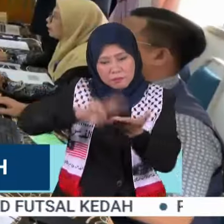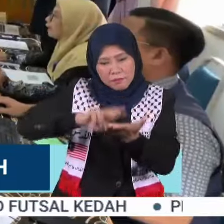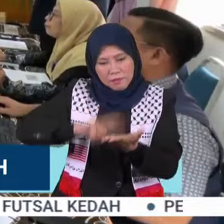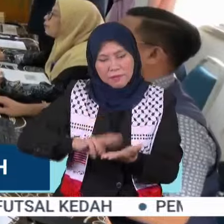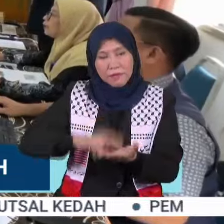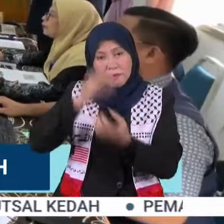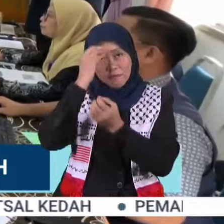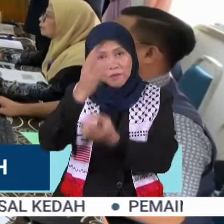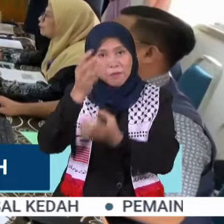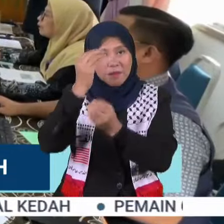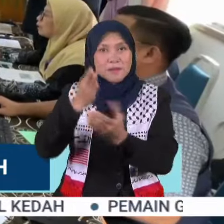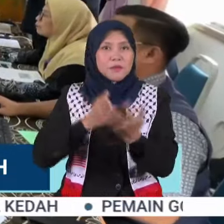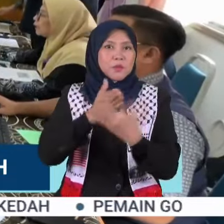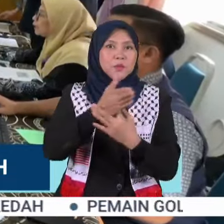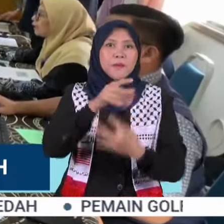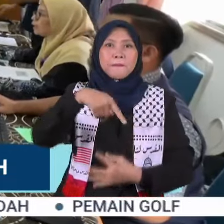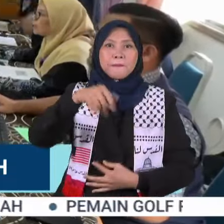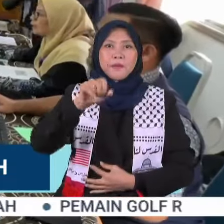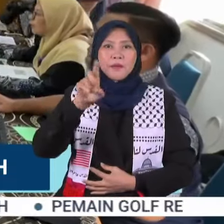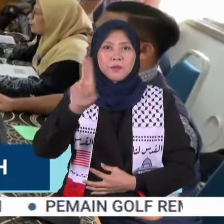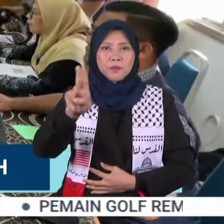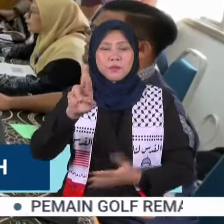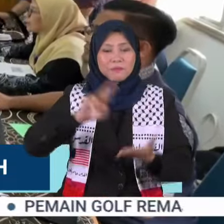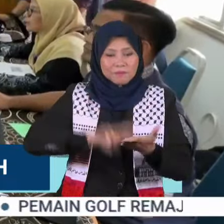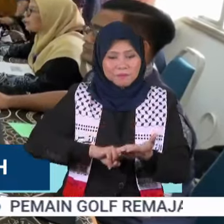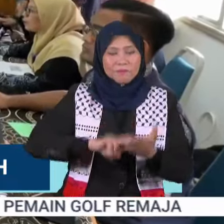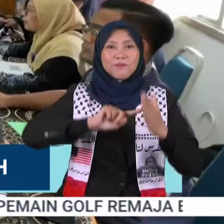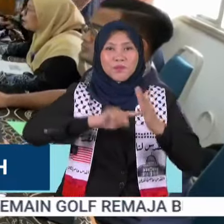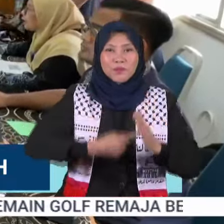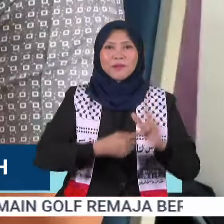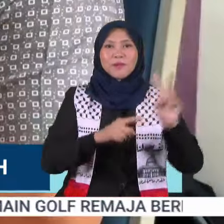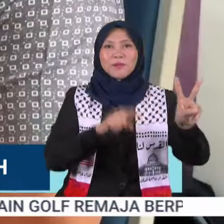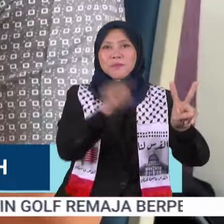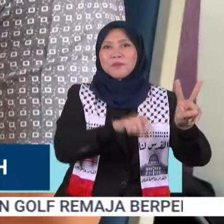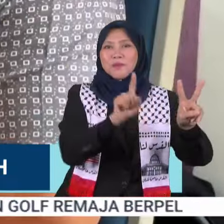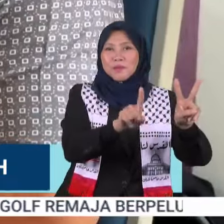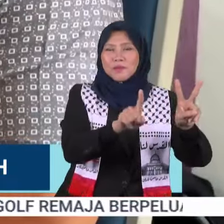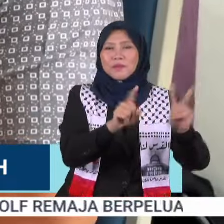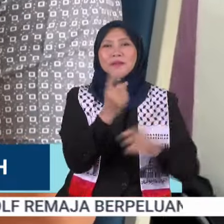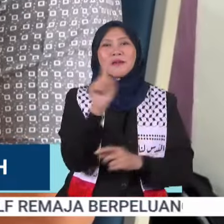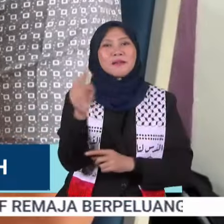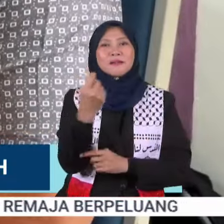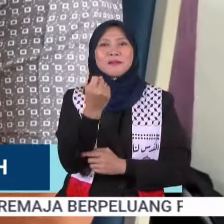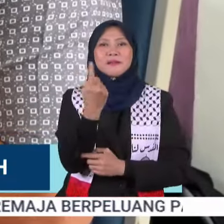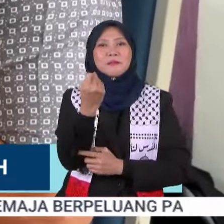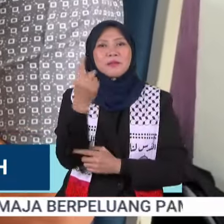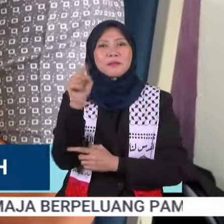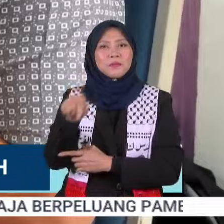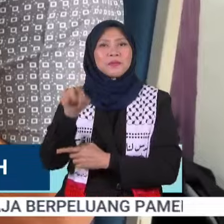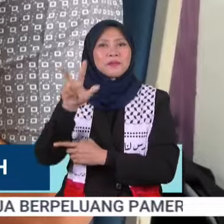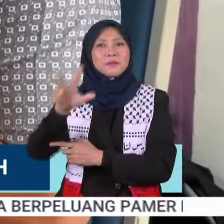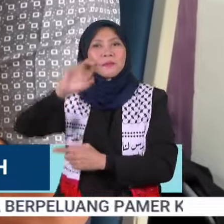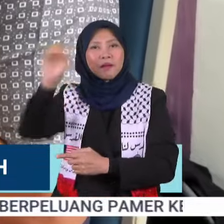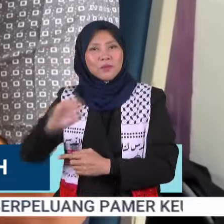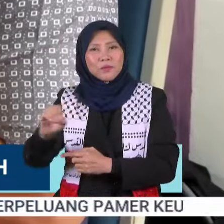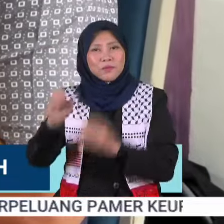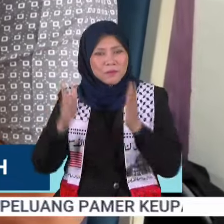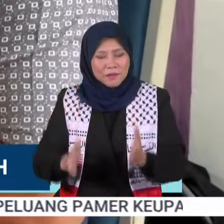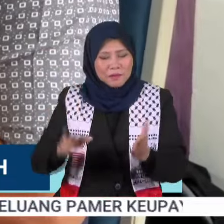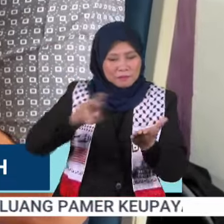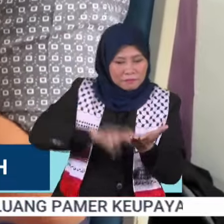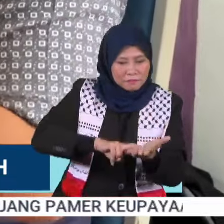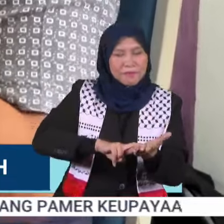maklumat menerusi padu. Mengikut rekod sejak dilancarkan 2 Januari lalu, hanya 11.3% penduduk sahaja